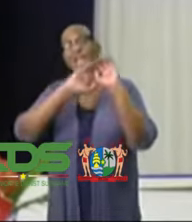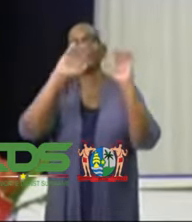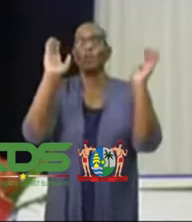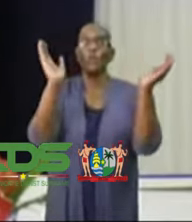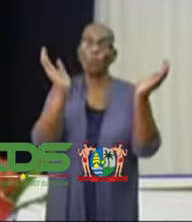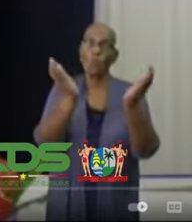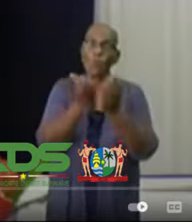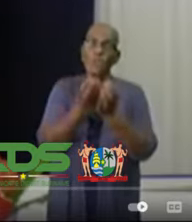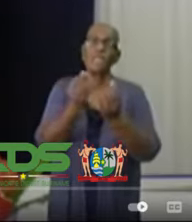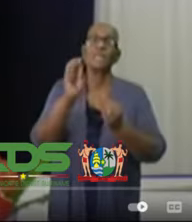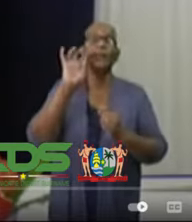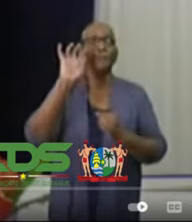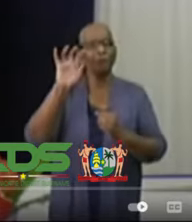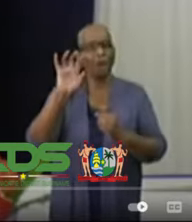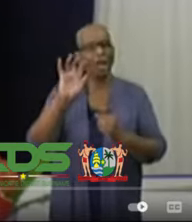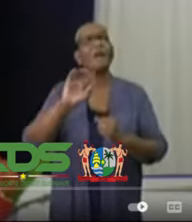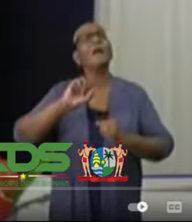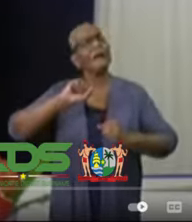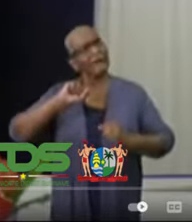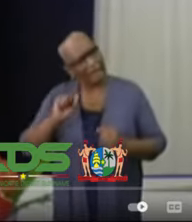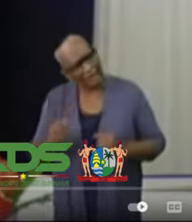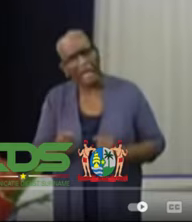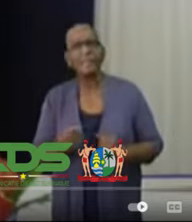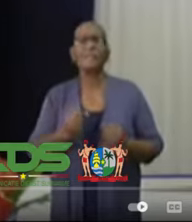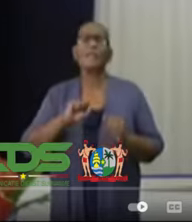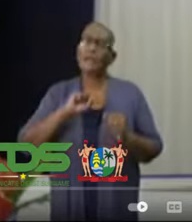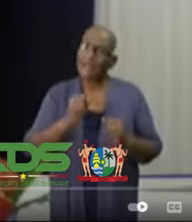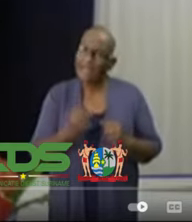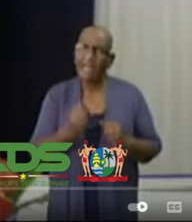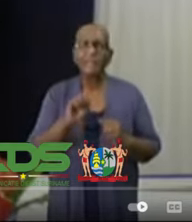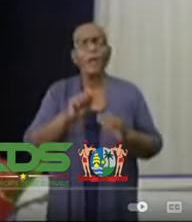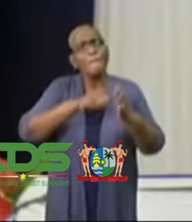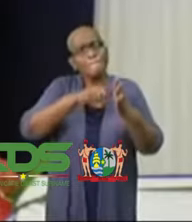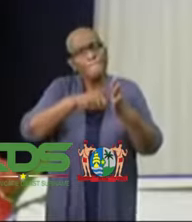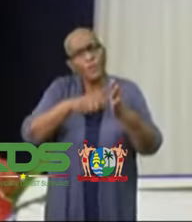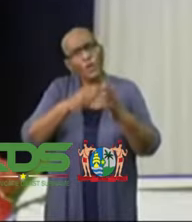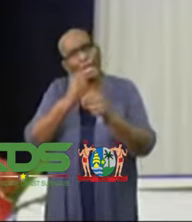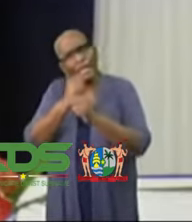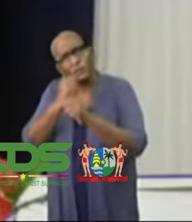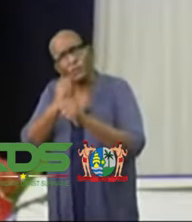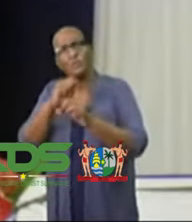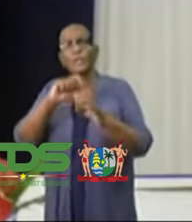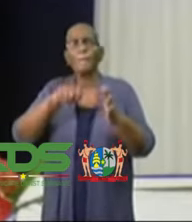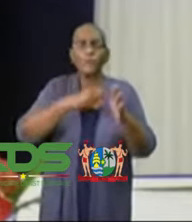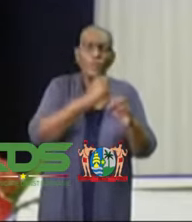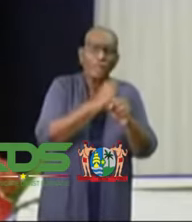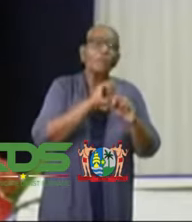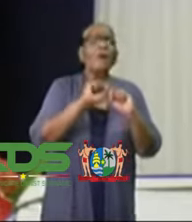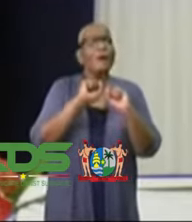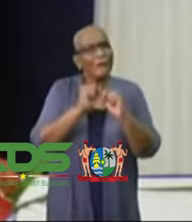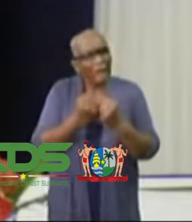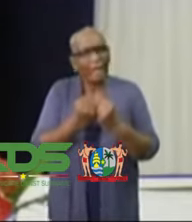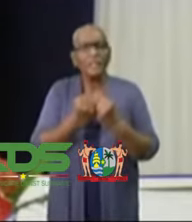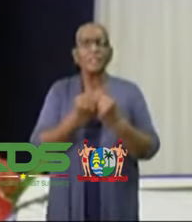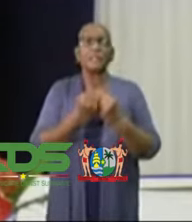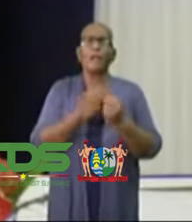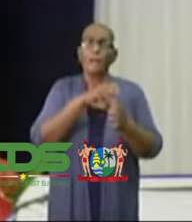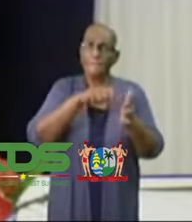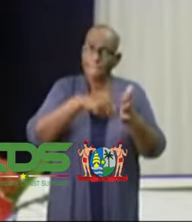uitvoeren. Natuurlijk hebben we ook onze eigen besparing. De projecten zijn al geïdentificeerd. Nu gaan we die selectie